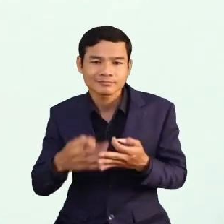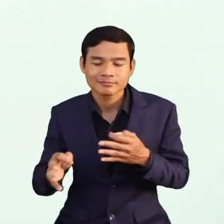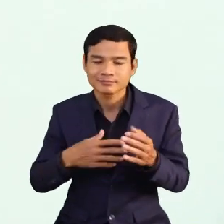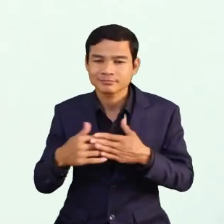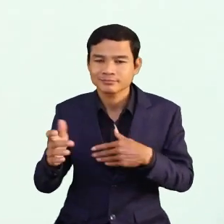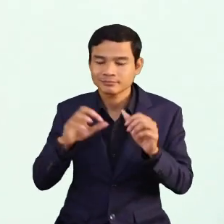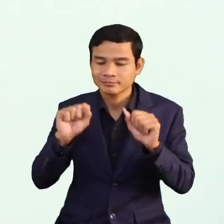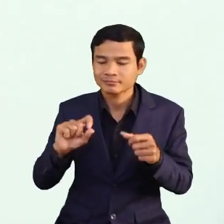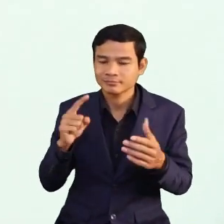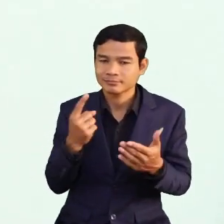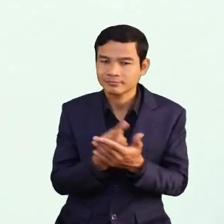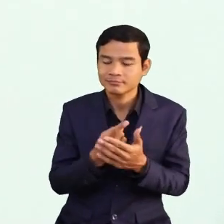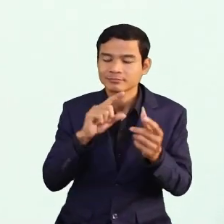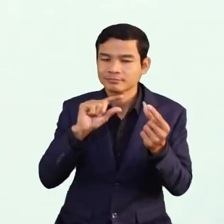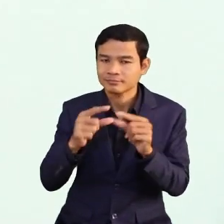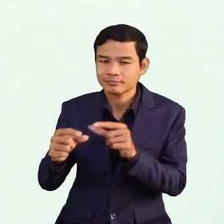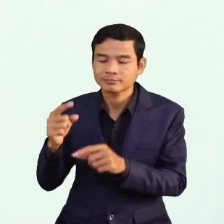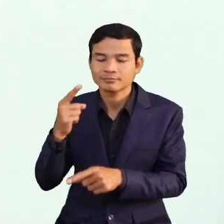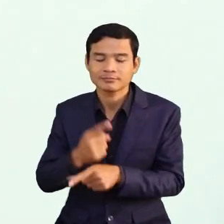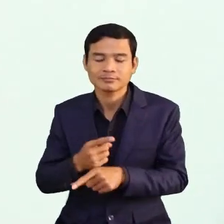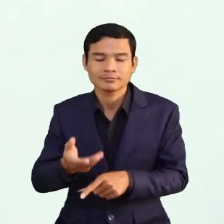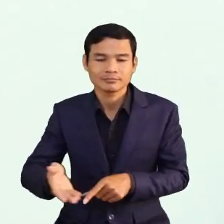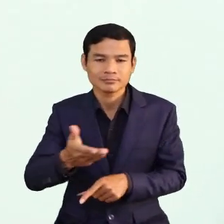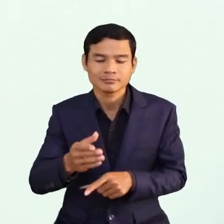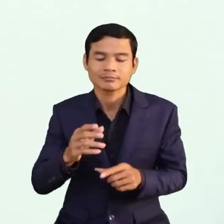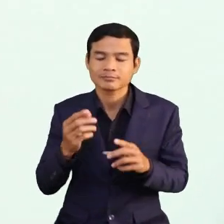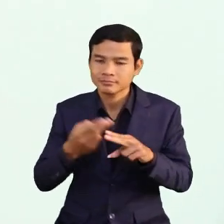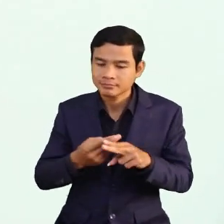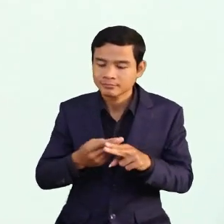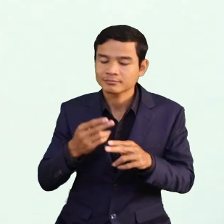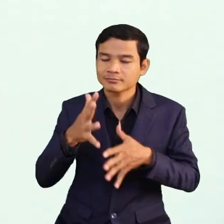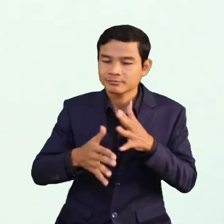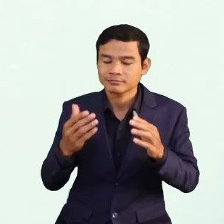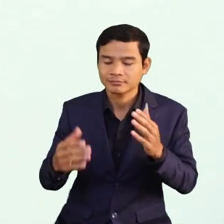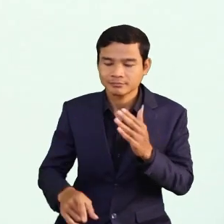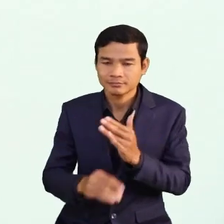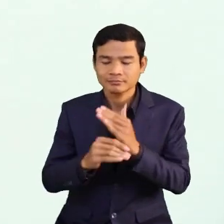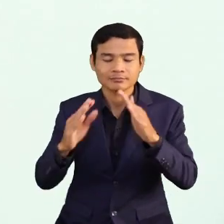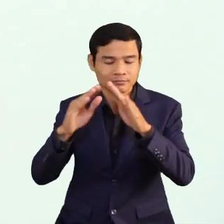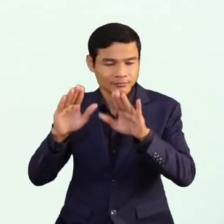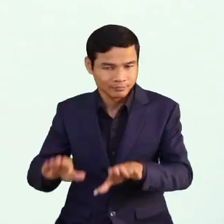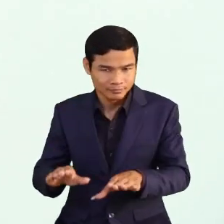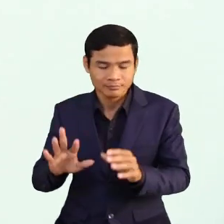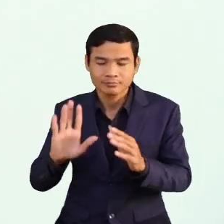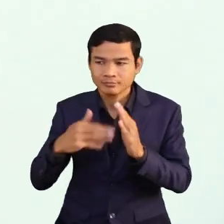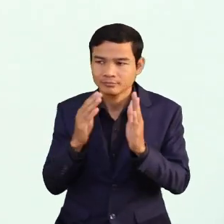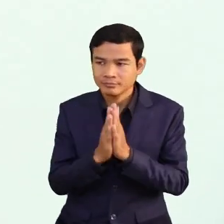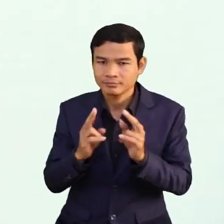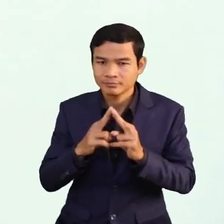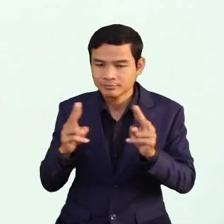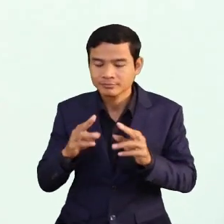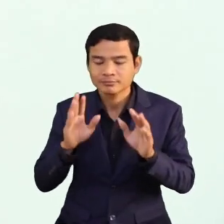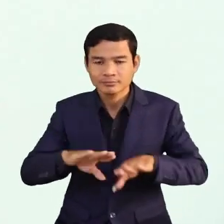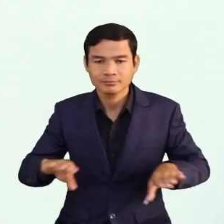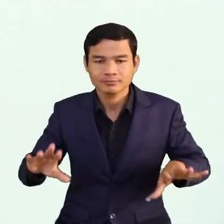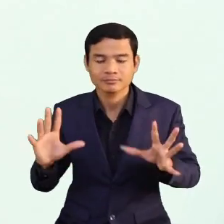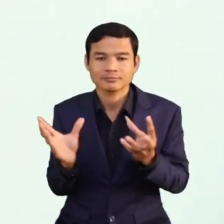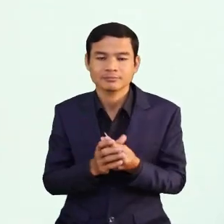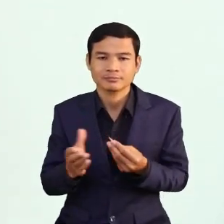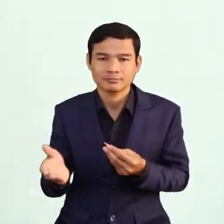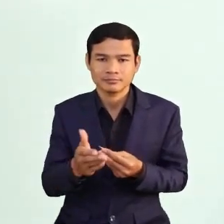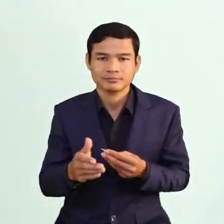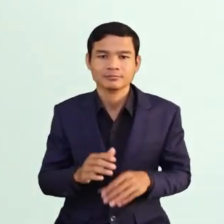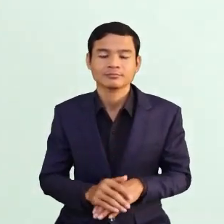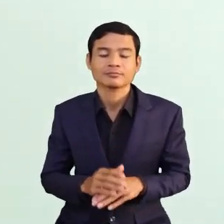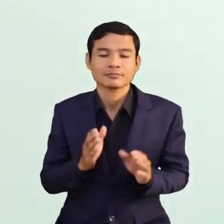ណាស់កូនត្រូវចូលរួមកែលម្អឲ្យបានត្រឹមត្រូវណាវឹកហាត់អាននៅផ្ទះបន្ថែមទៀតអរគុណខ្លាំងមែនទែនតែបន្តទៅទៀតនេះចូលកូនកូនទាំងអស់គ្នា